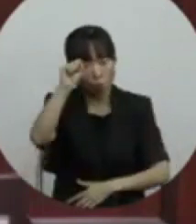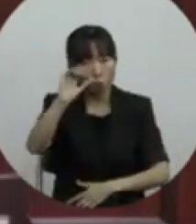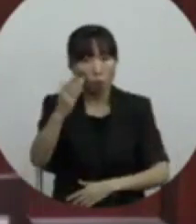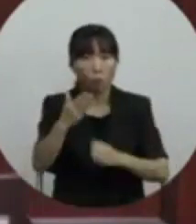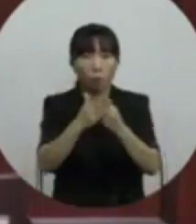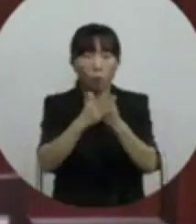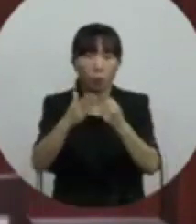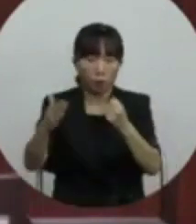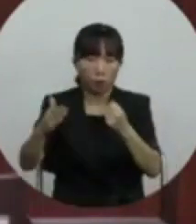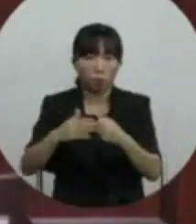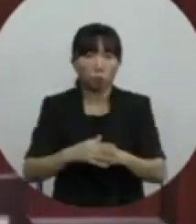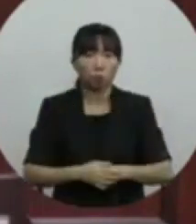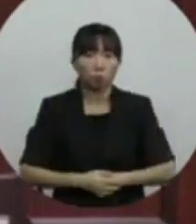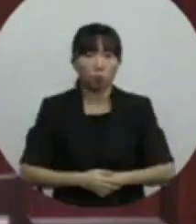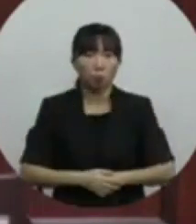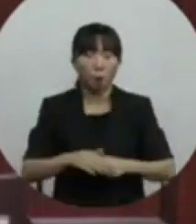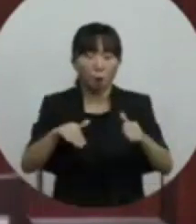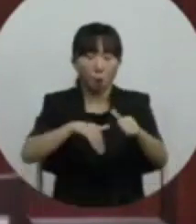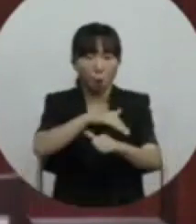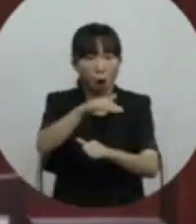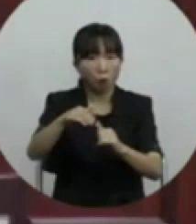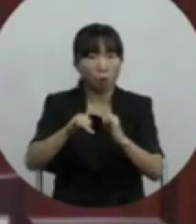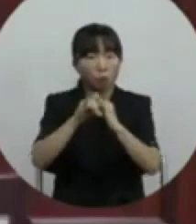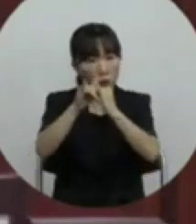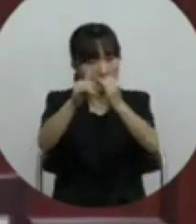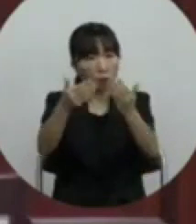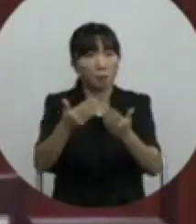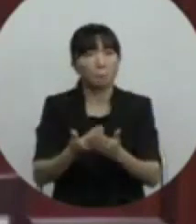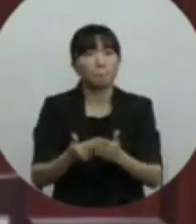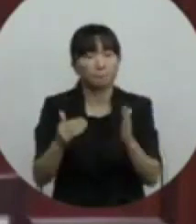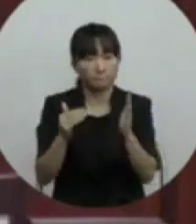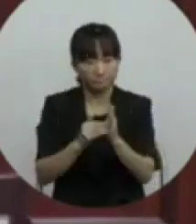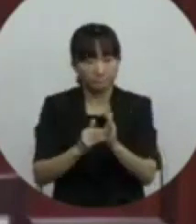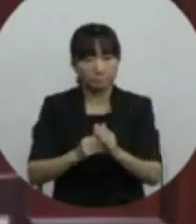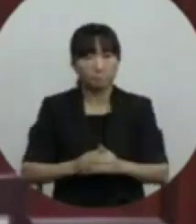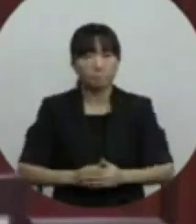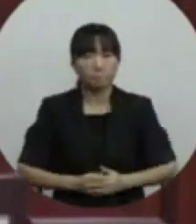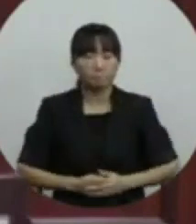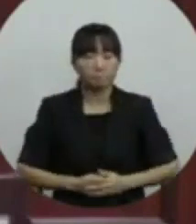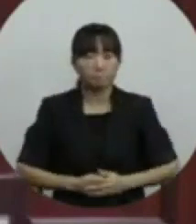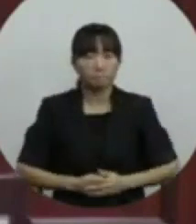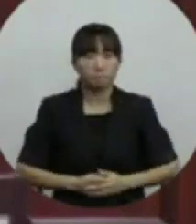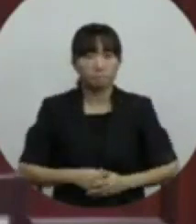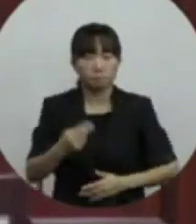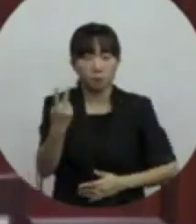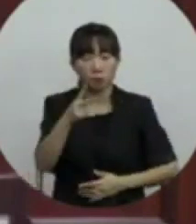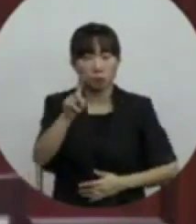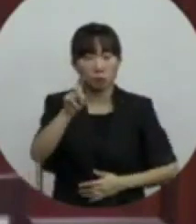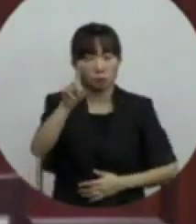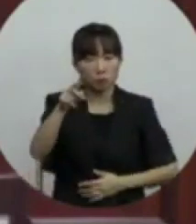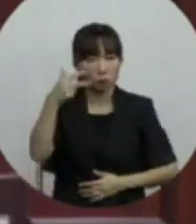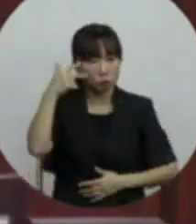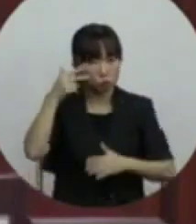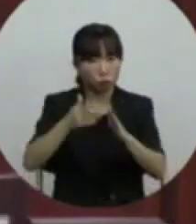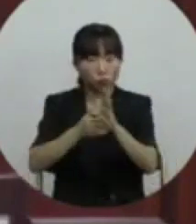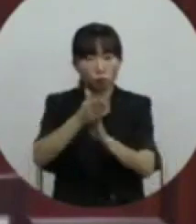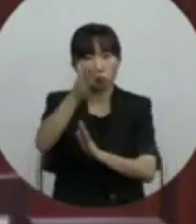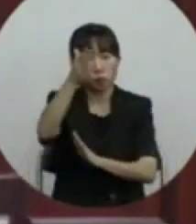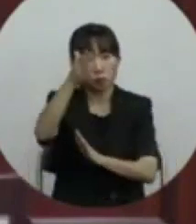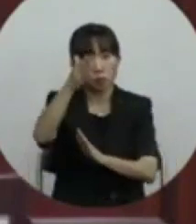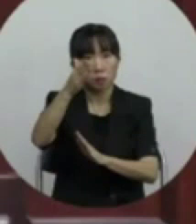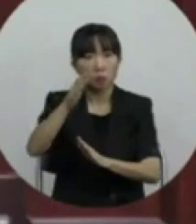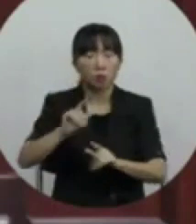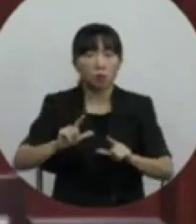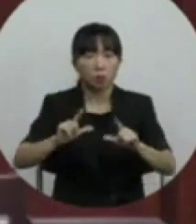제4회 솔라리 교서 환경부 장관상을 수상하기도 하였습니다. 2021년 여주시 태양광 발전